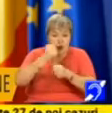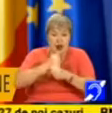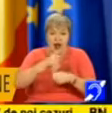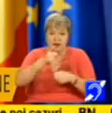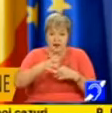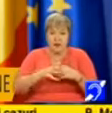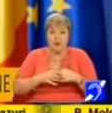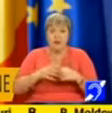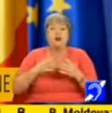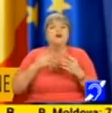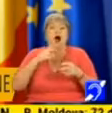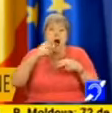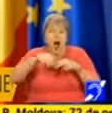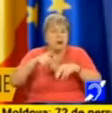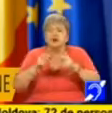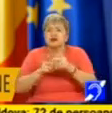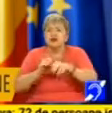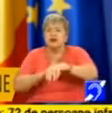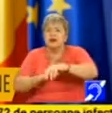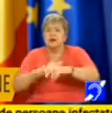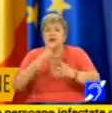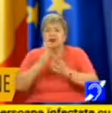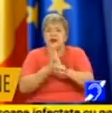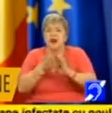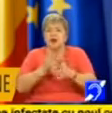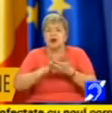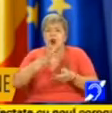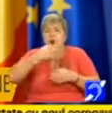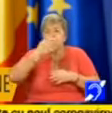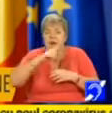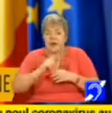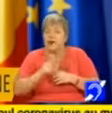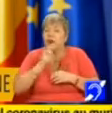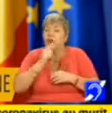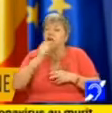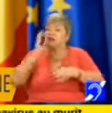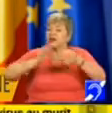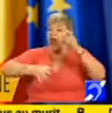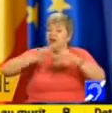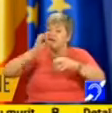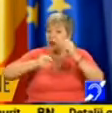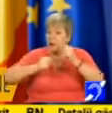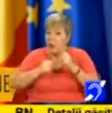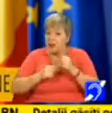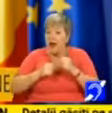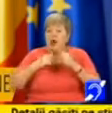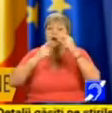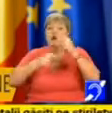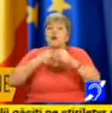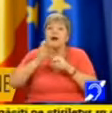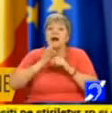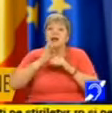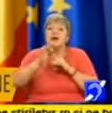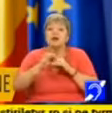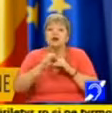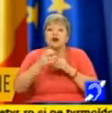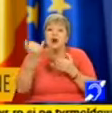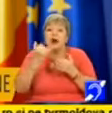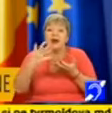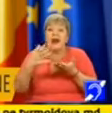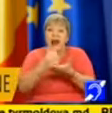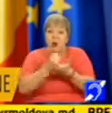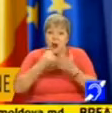am încheiat o întâlnire în care am evaluat impactul măsurilor acum, în aceste zile